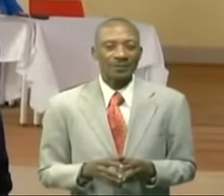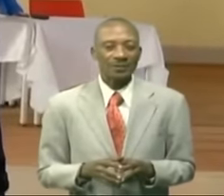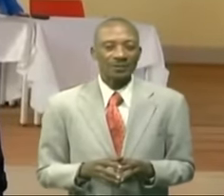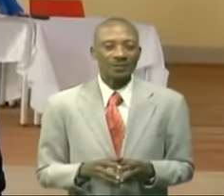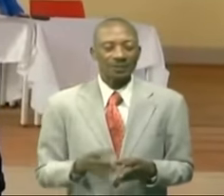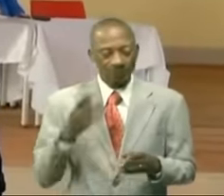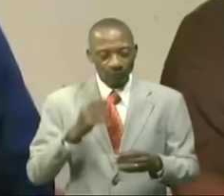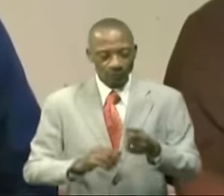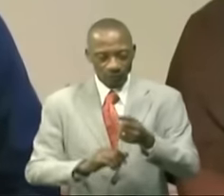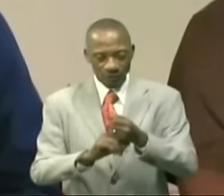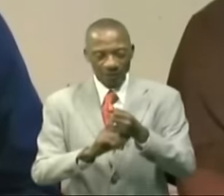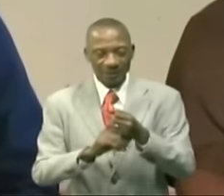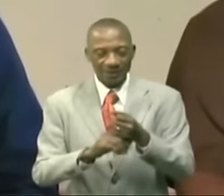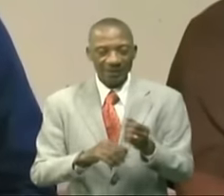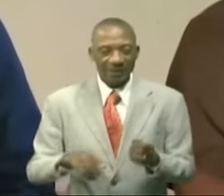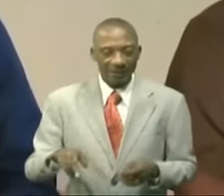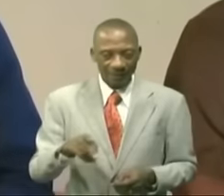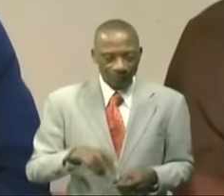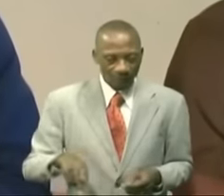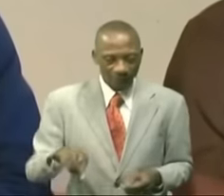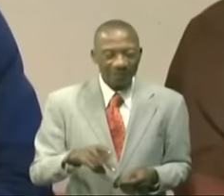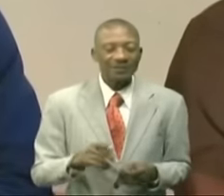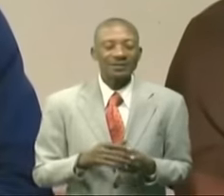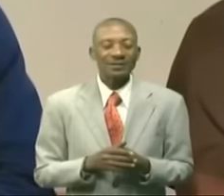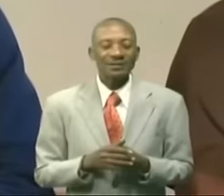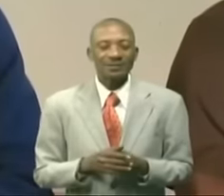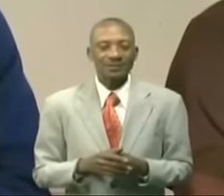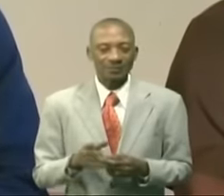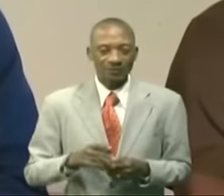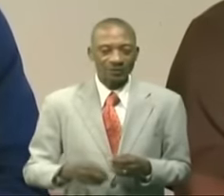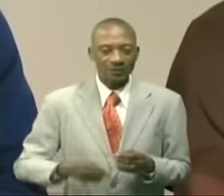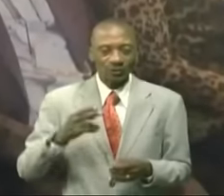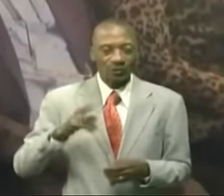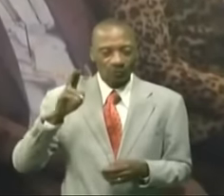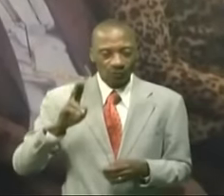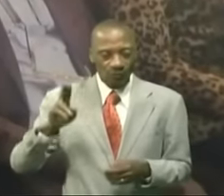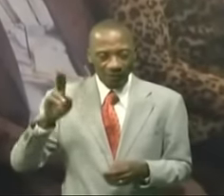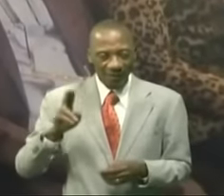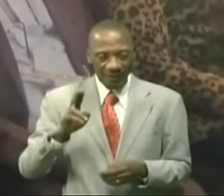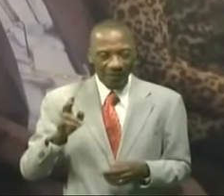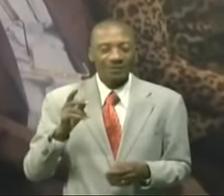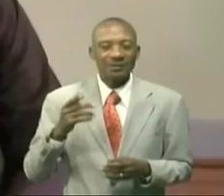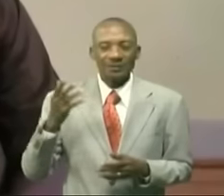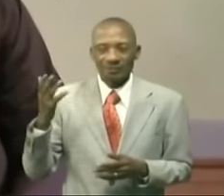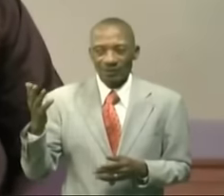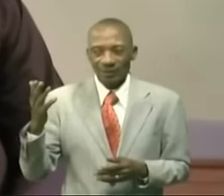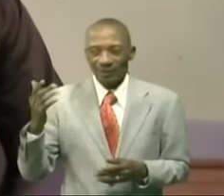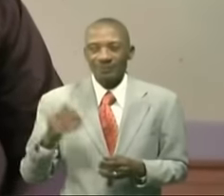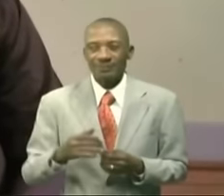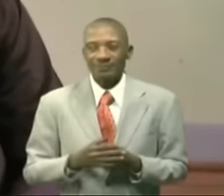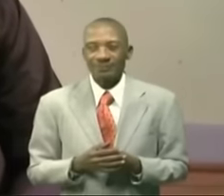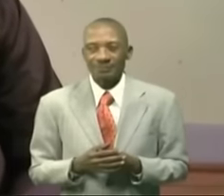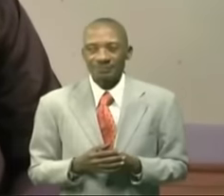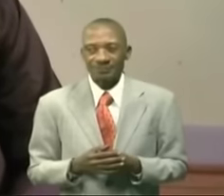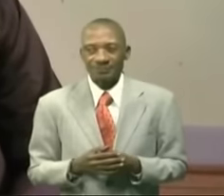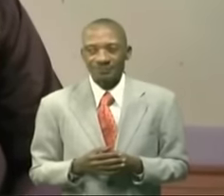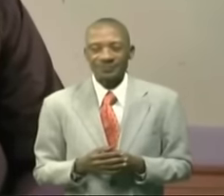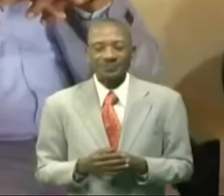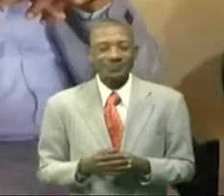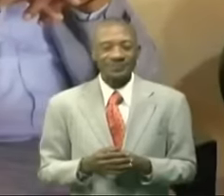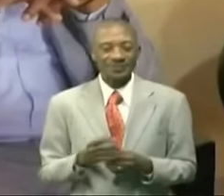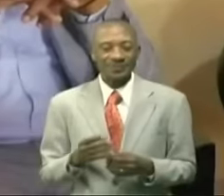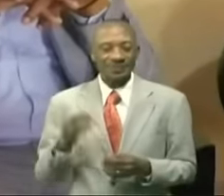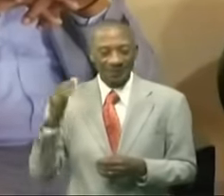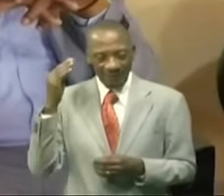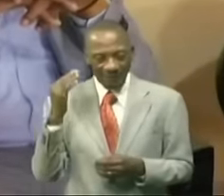Bas-Ouélé, sous le haut patronage du gouverneur de province Mike et David Mokini Amissi, en vue de les doter des outils et des connaissances